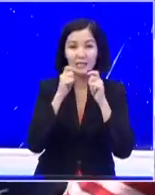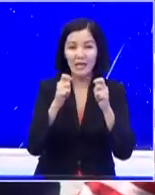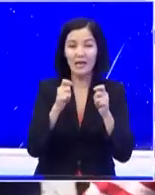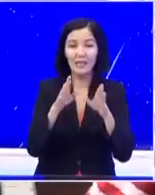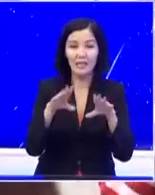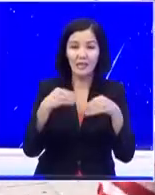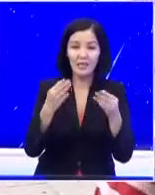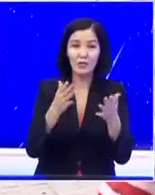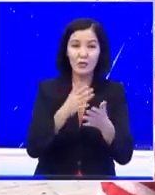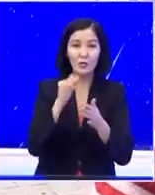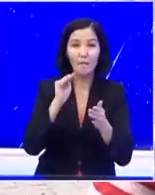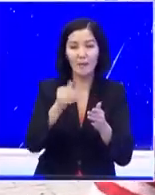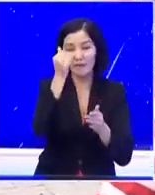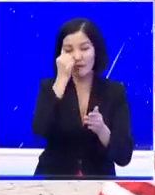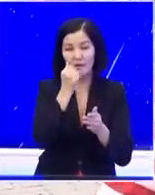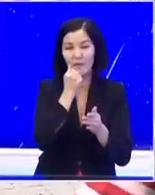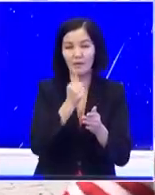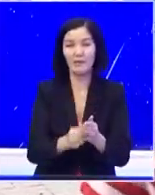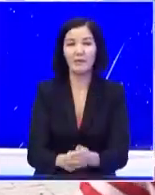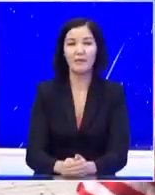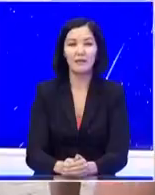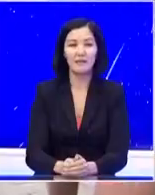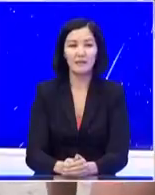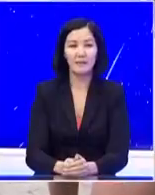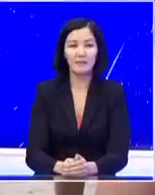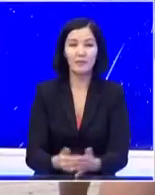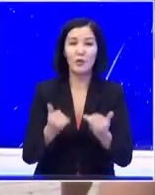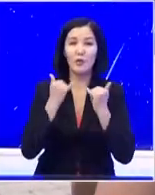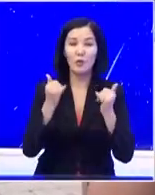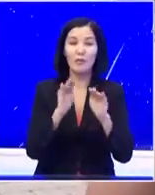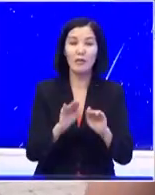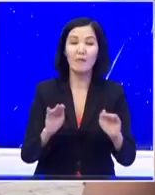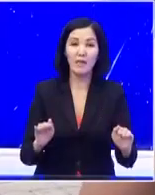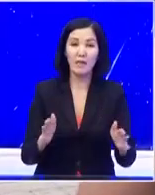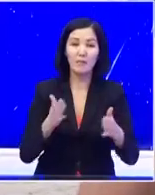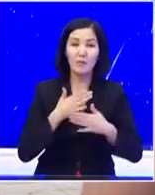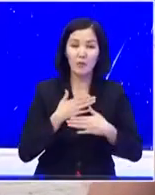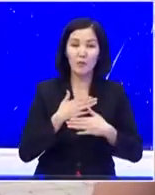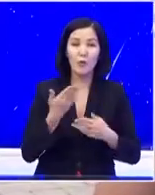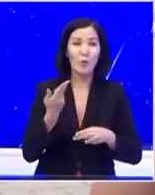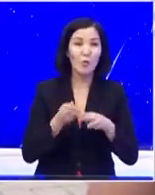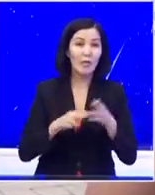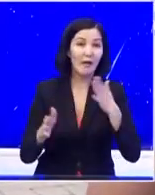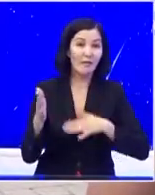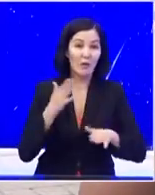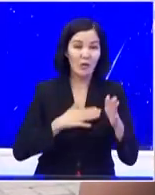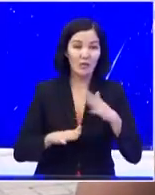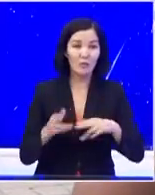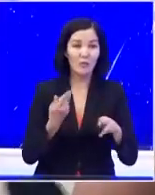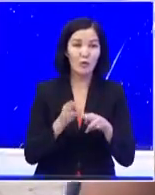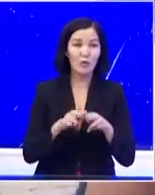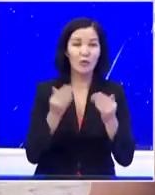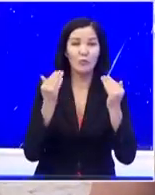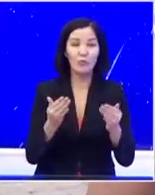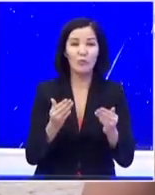сыйлықтар бергендеріңізге көп-көп рахмет. Құрметті балалар, мен бүгін өте қатты қуаныштымын. Өйткені бүгін